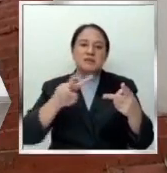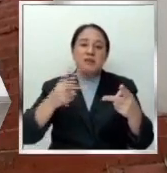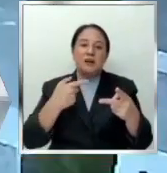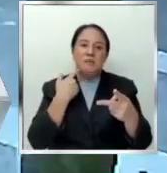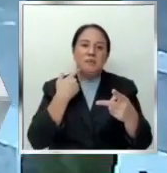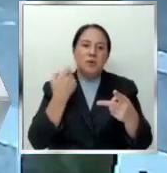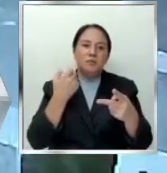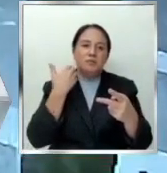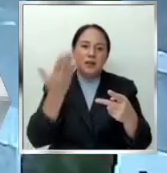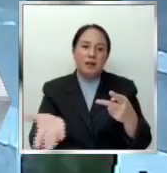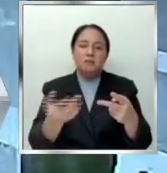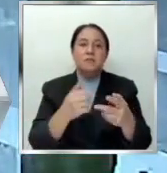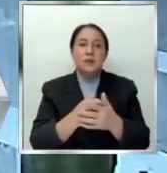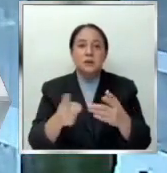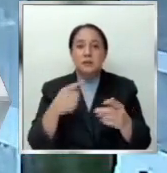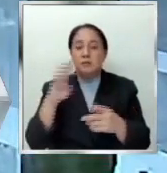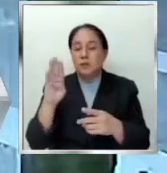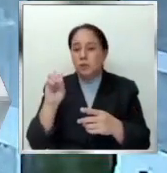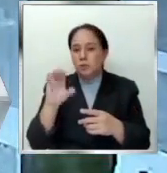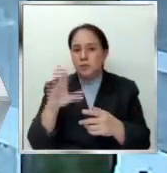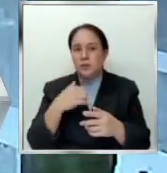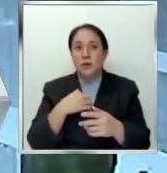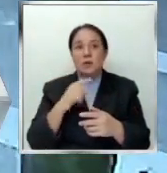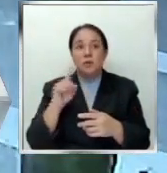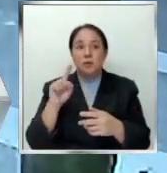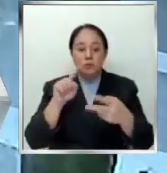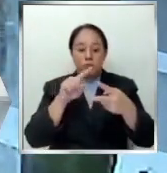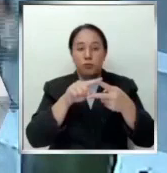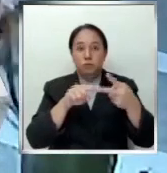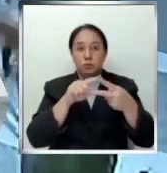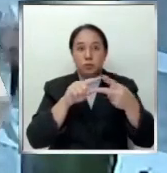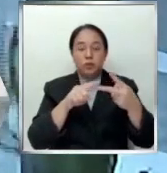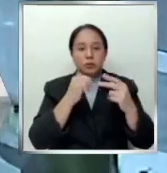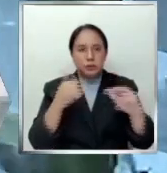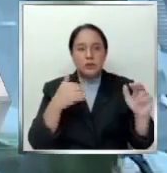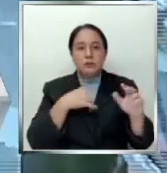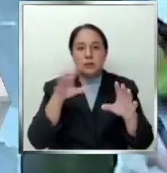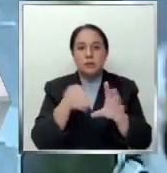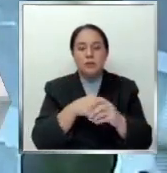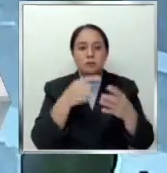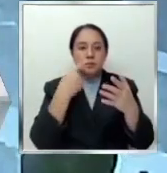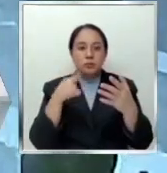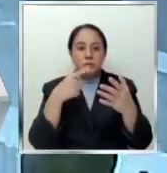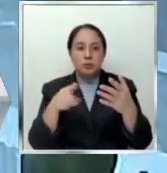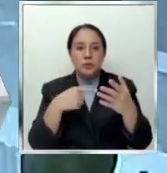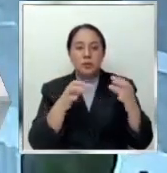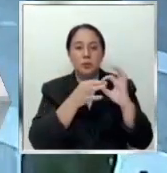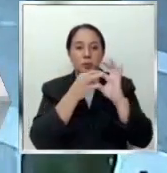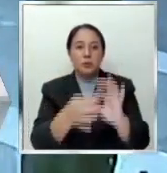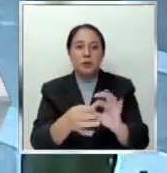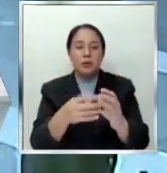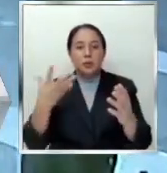empleyado. Ayon sa BOC, ang unang dalawang tinambangang empleyado ay parehong kabilang sa iniimbestigahan kaugnay sa umano'y korupsyon sa